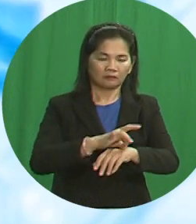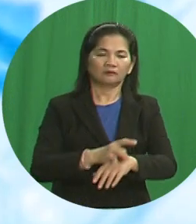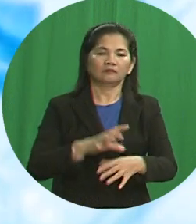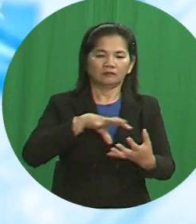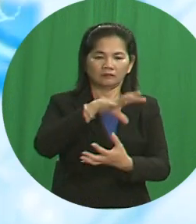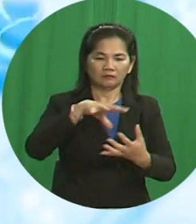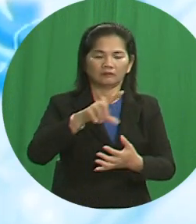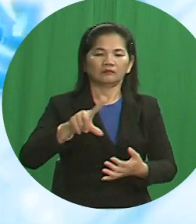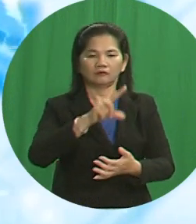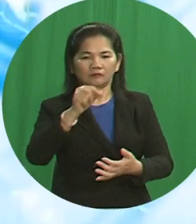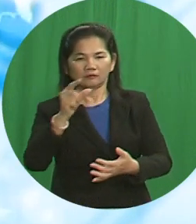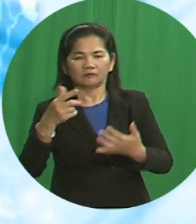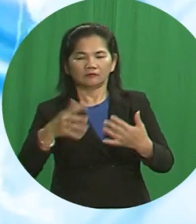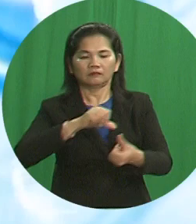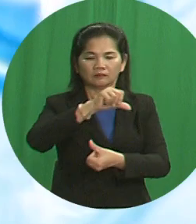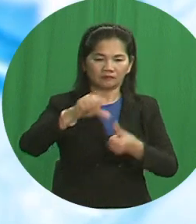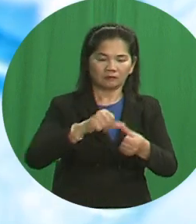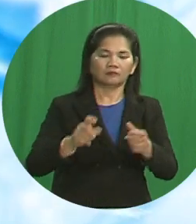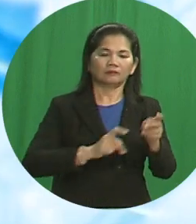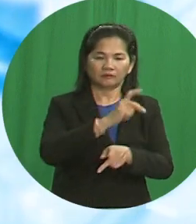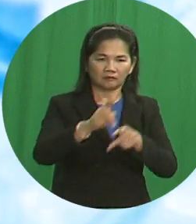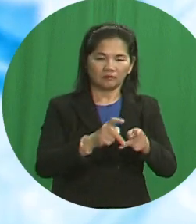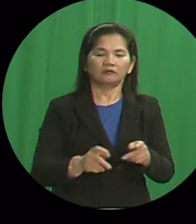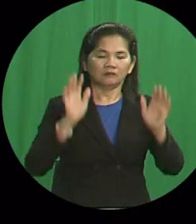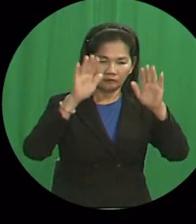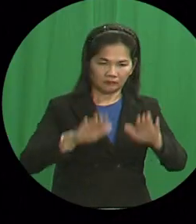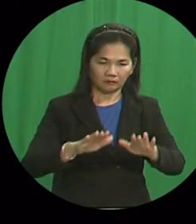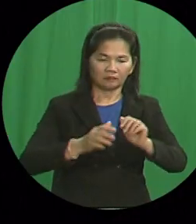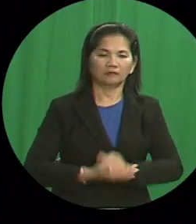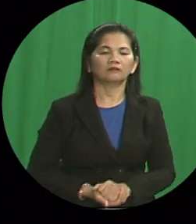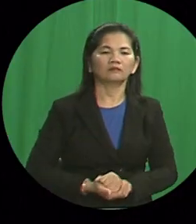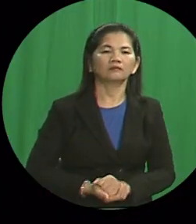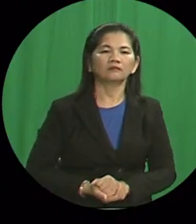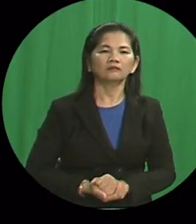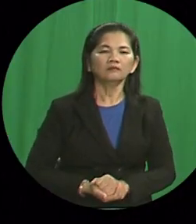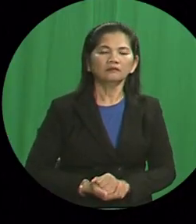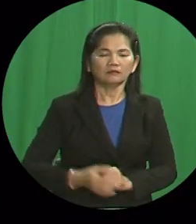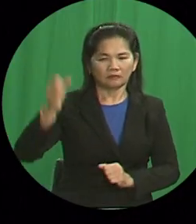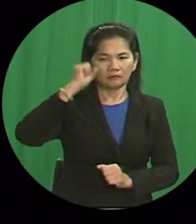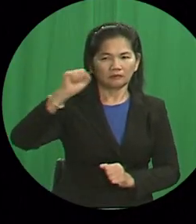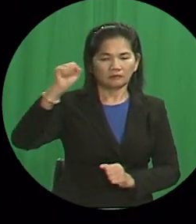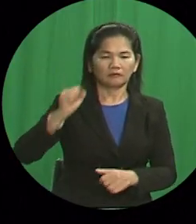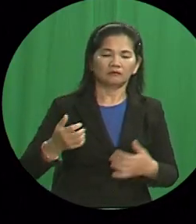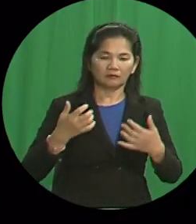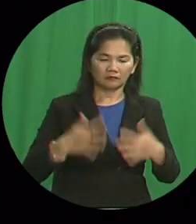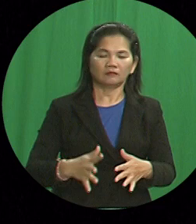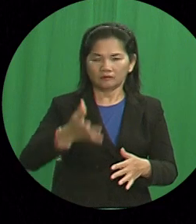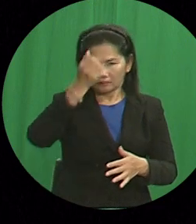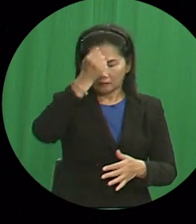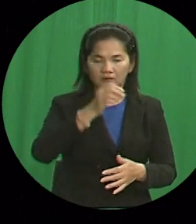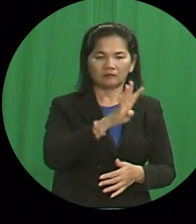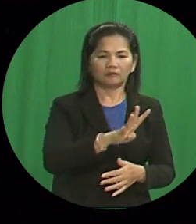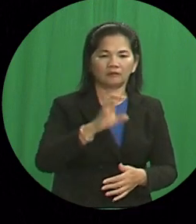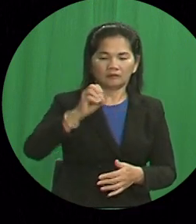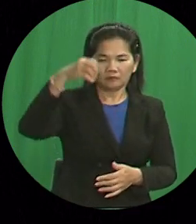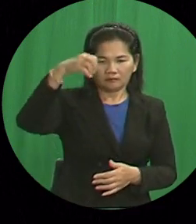លជាច្រើនខែបានហុំព័ទ្ធសាធារណរដ្ឋអ៊ីស្លាមមួយនេះបាតុកម្មតវ៉ានេះបានរំលឹកខួប40ថ្ងៃ